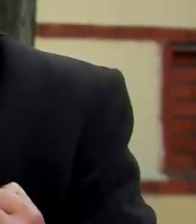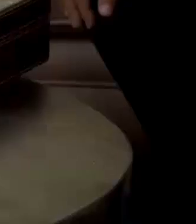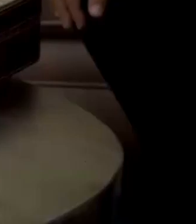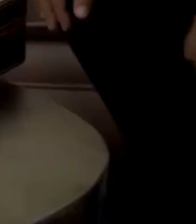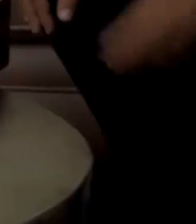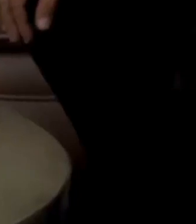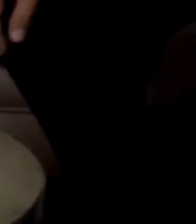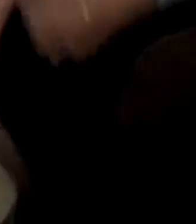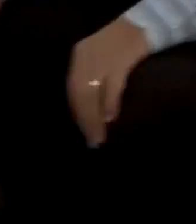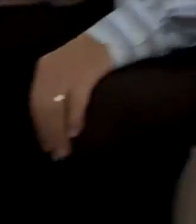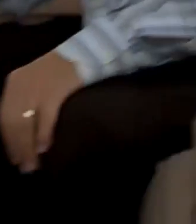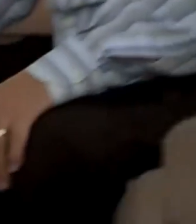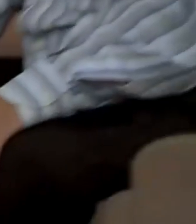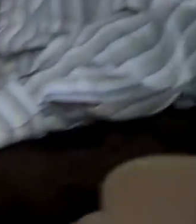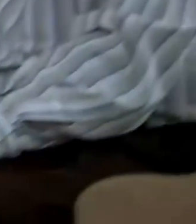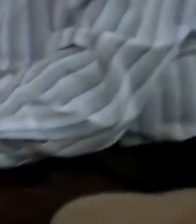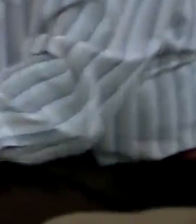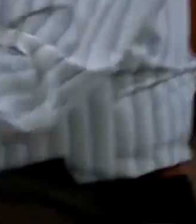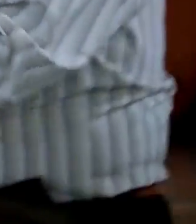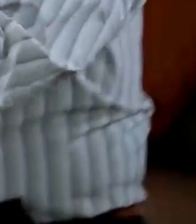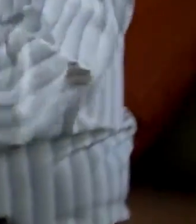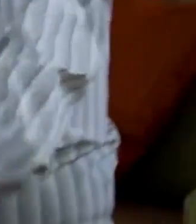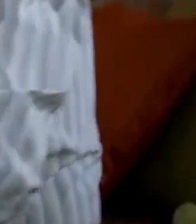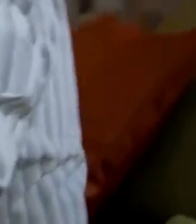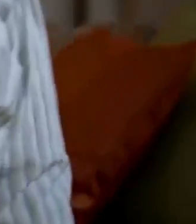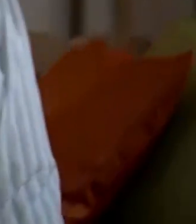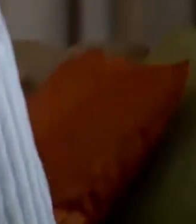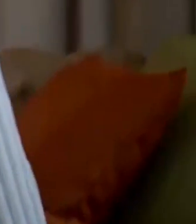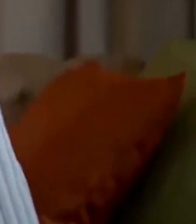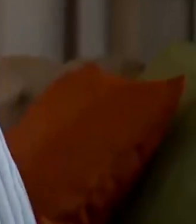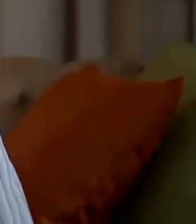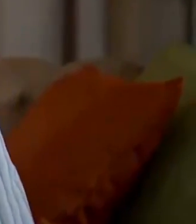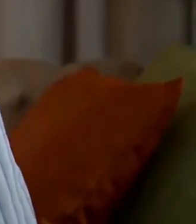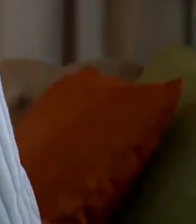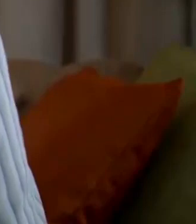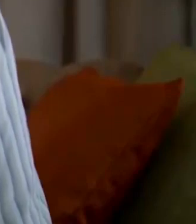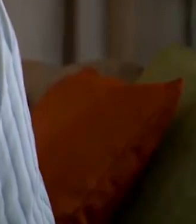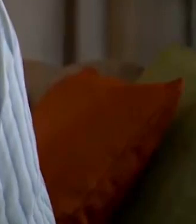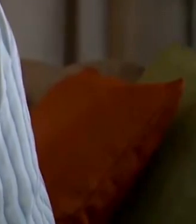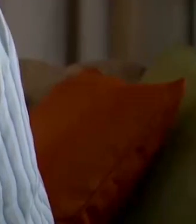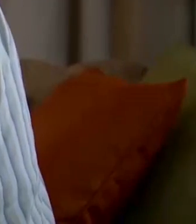Mahmut çantanın başında ellerini dizlerine koymuş, kara kara düşünüyor.